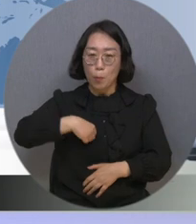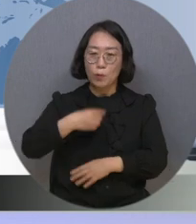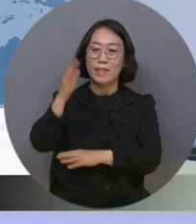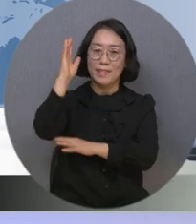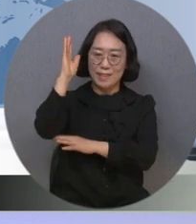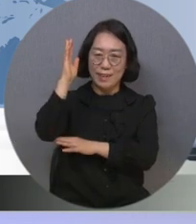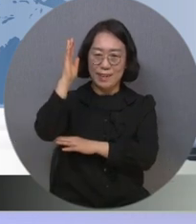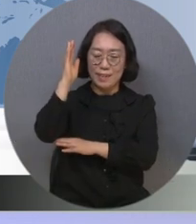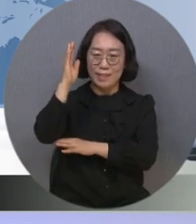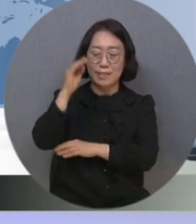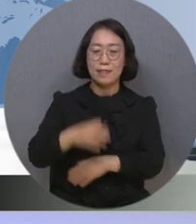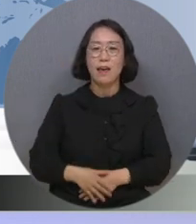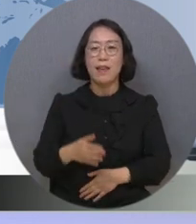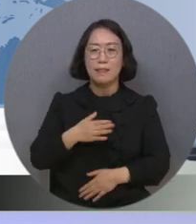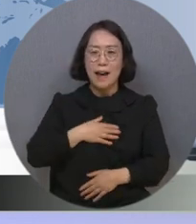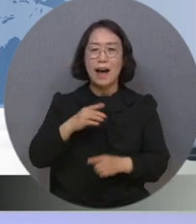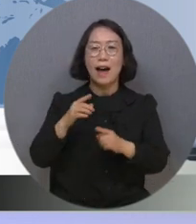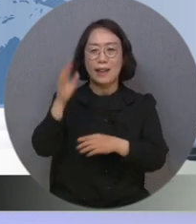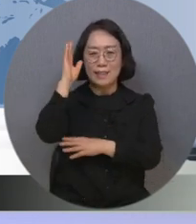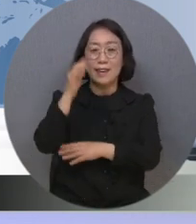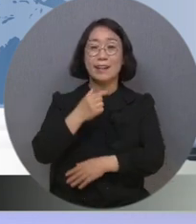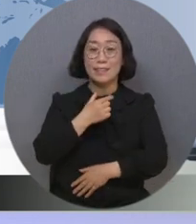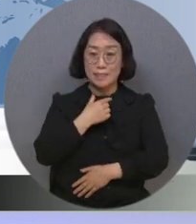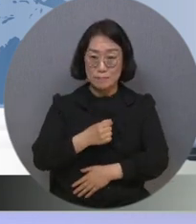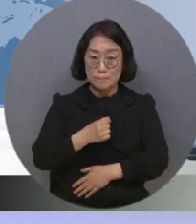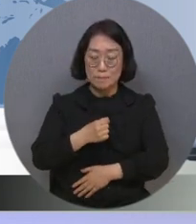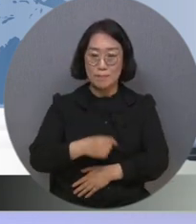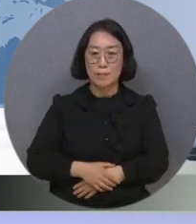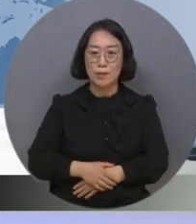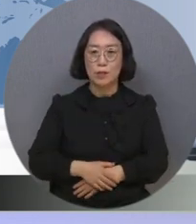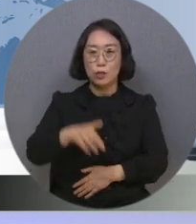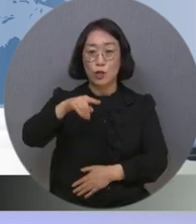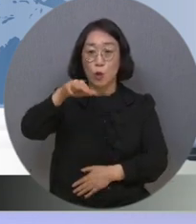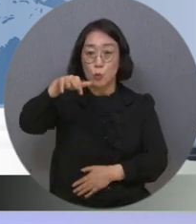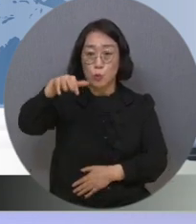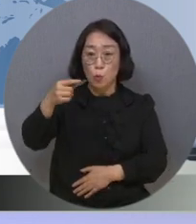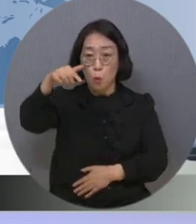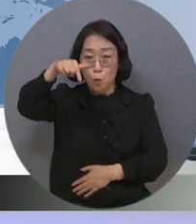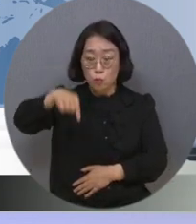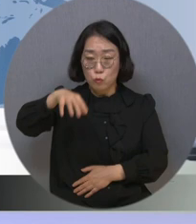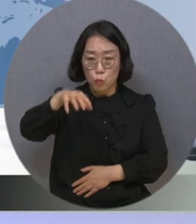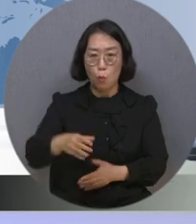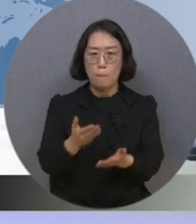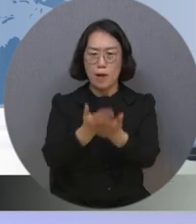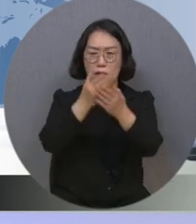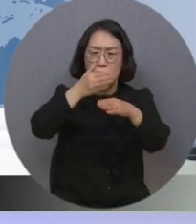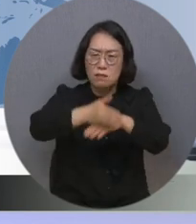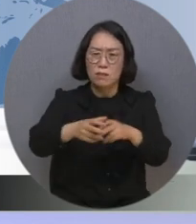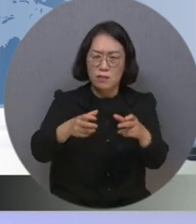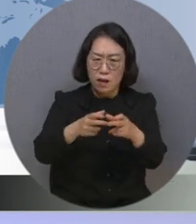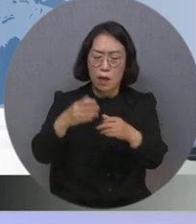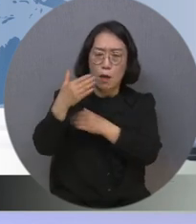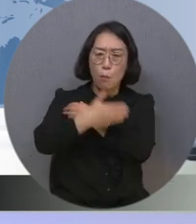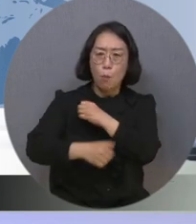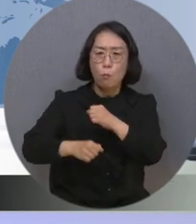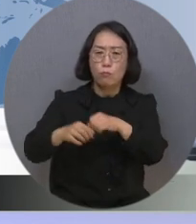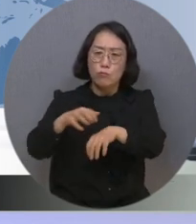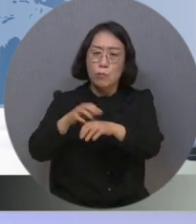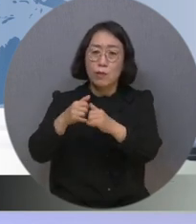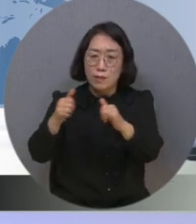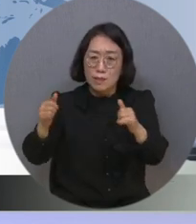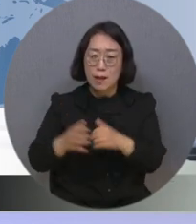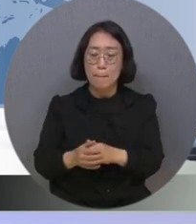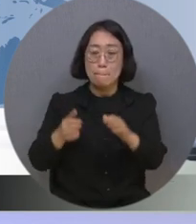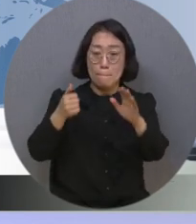직접 만나보는 나도 말 좀 합시다입니다. 서울 서초구에서는 발달장애가 있거나 거동이 불편한 분들을 위한